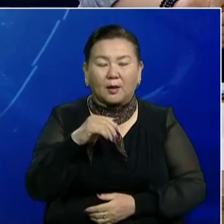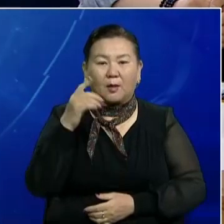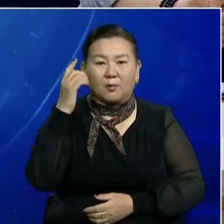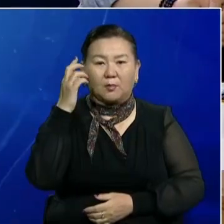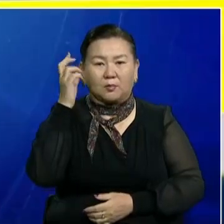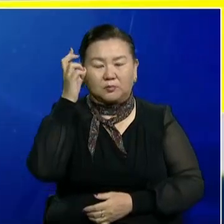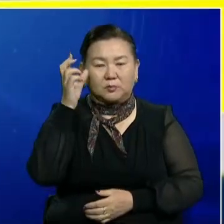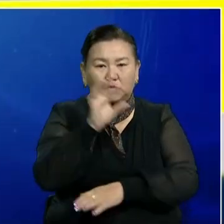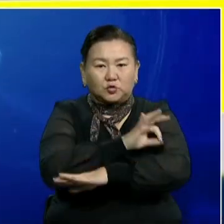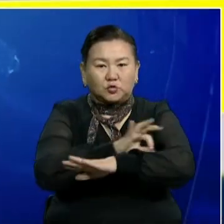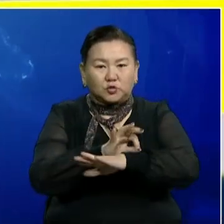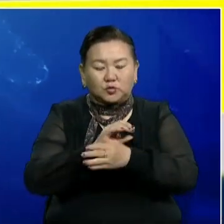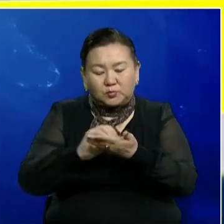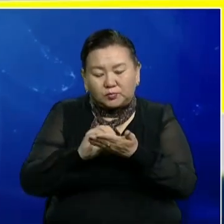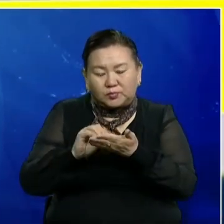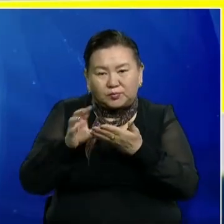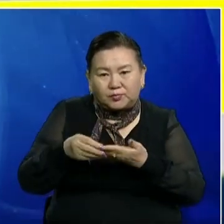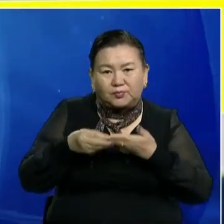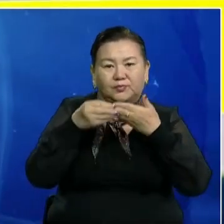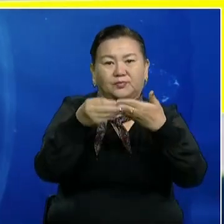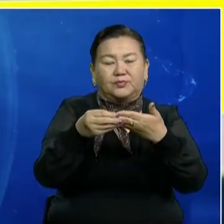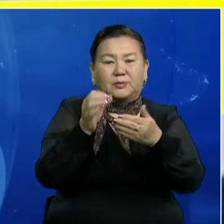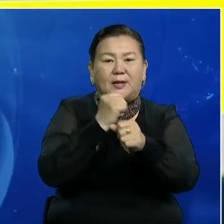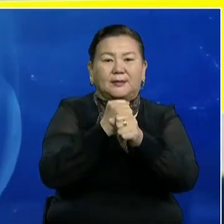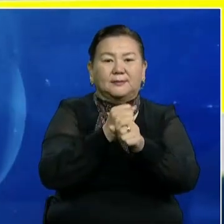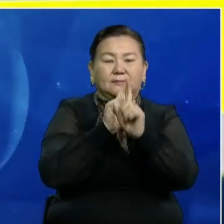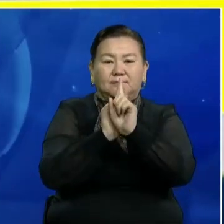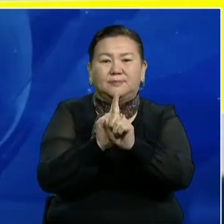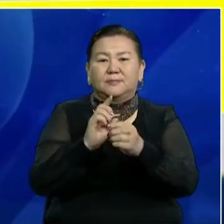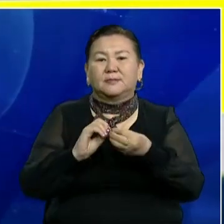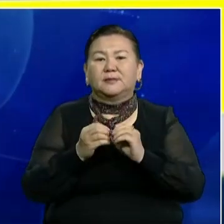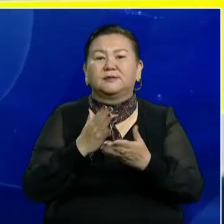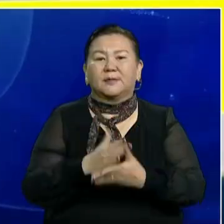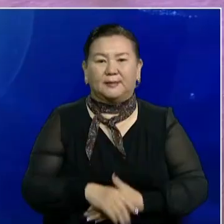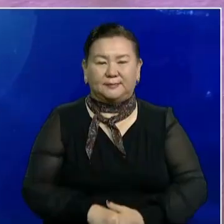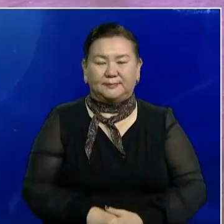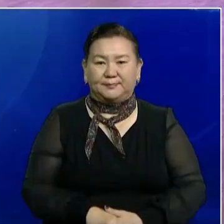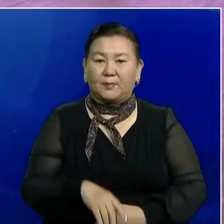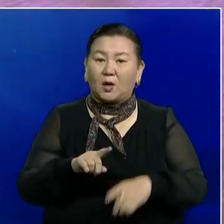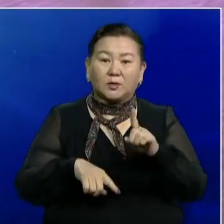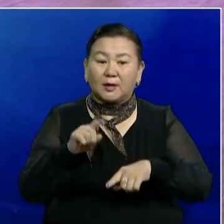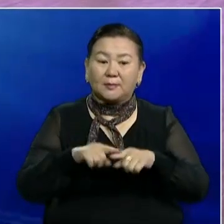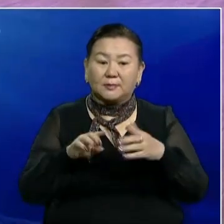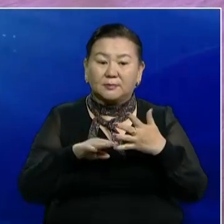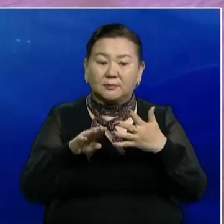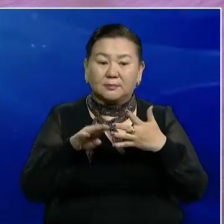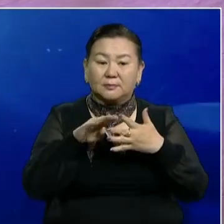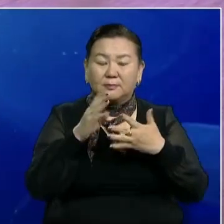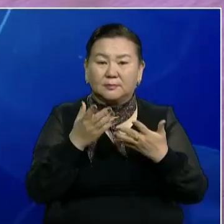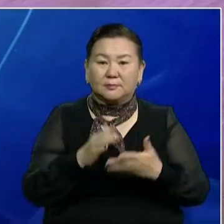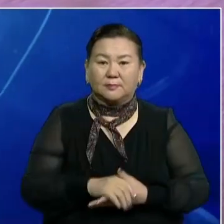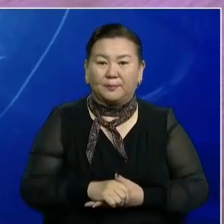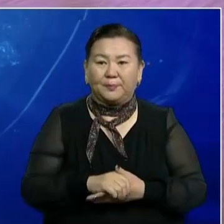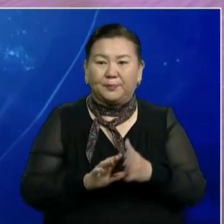төсөл хийе. Төсөл олгож гаргаж ирээд энийг ажил хэрэг болгож гүйцэлтэй байя гэсэн зорилготой гаргаж ирсэн. Одоо ямар шатнд явж байна? За